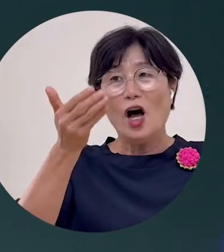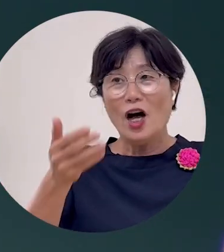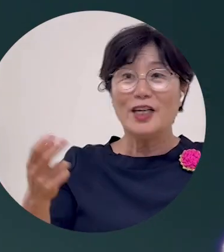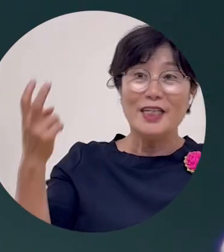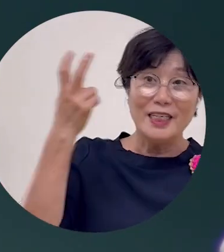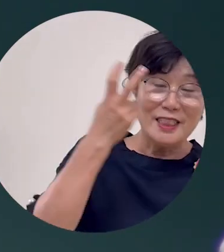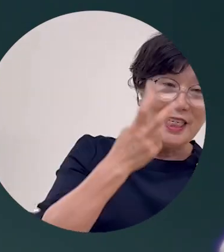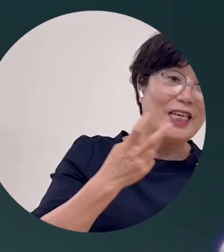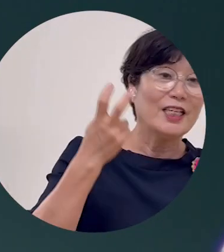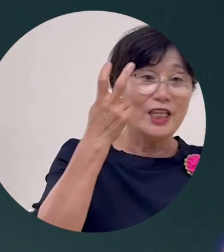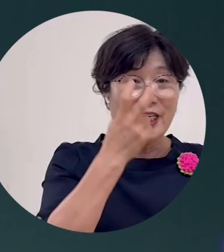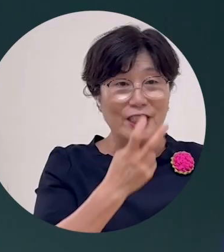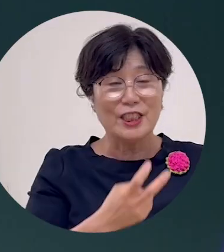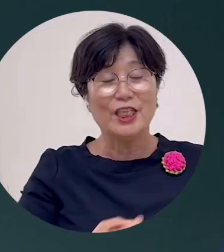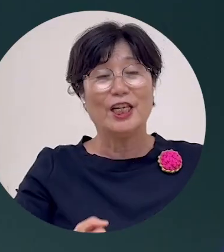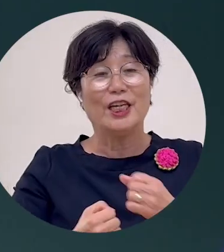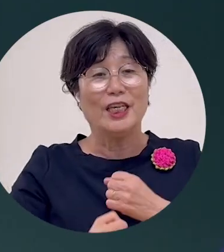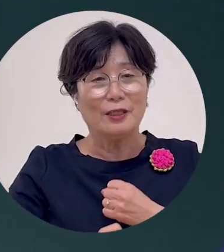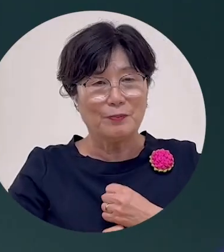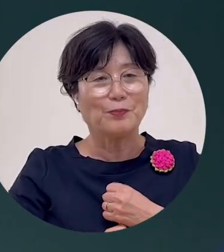하나님은 너를